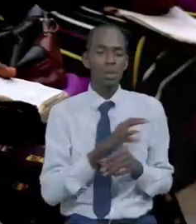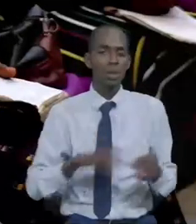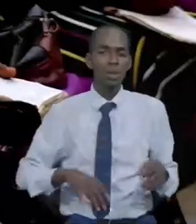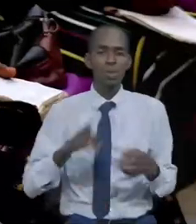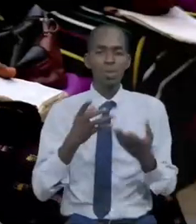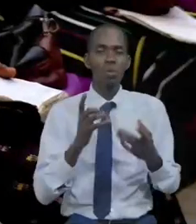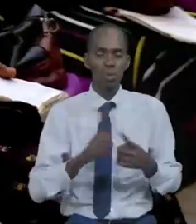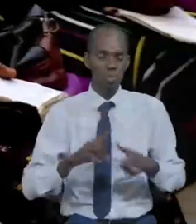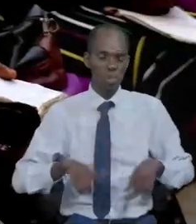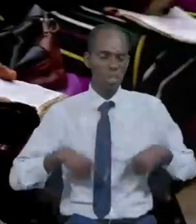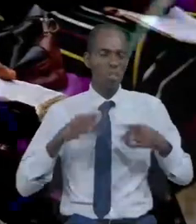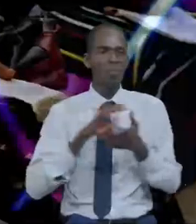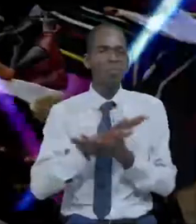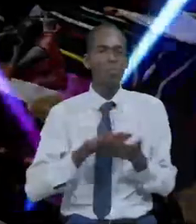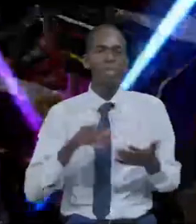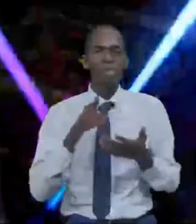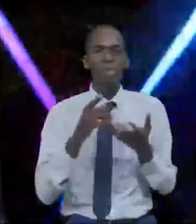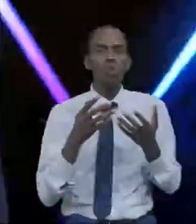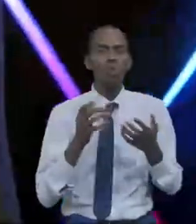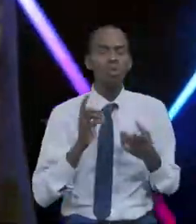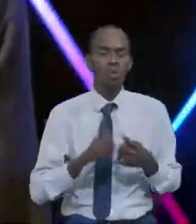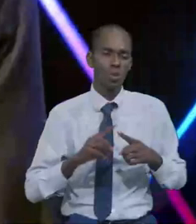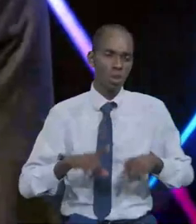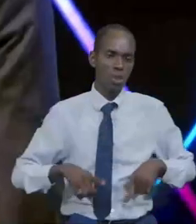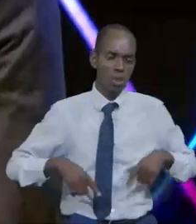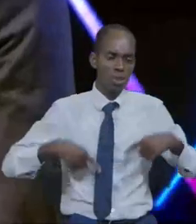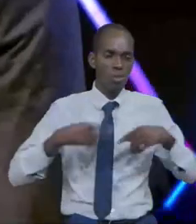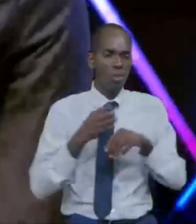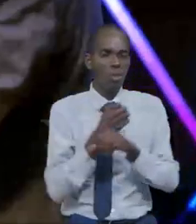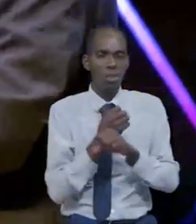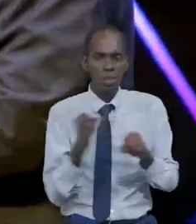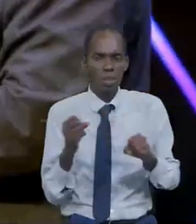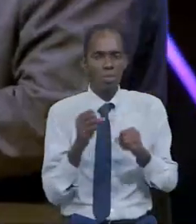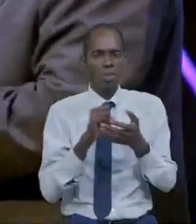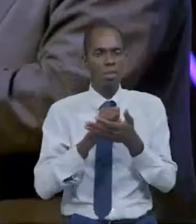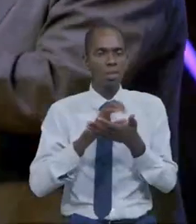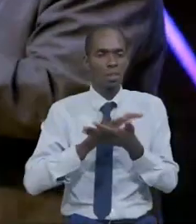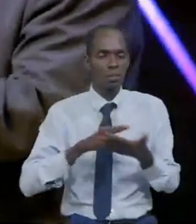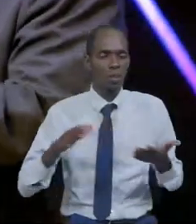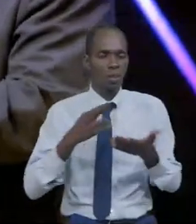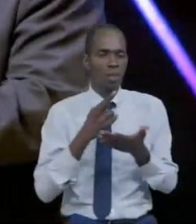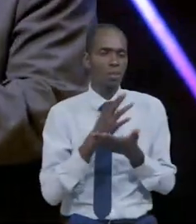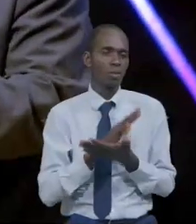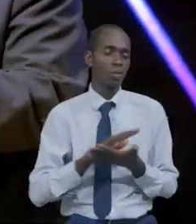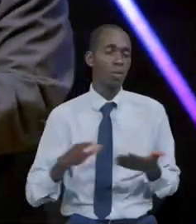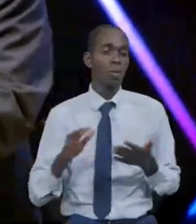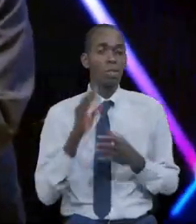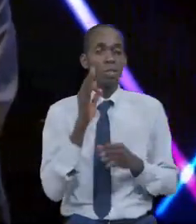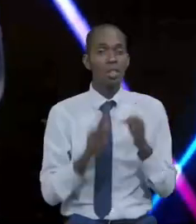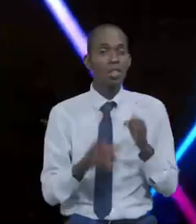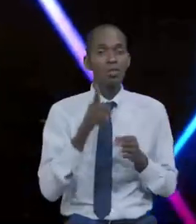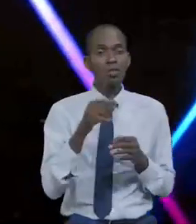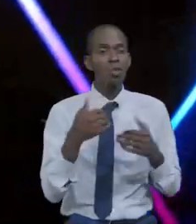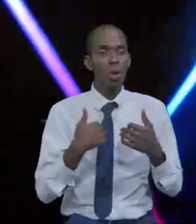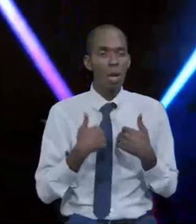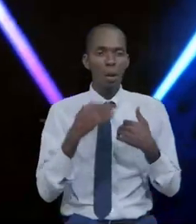transparent, honnête. Tu vas vivre sauvé, sanctifié, juste. Et si